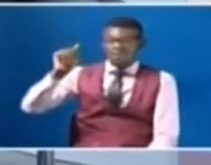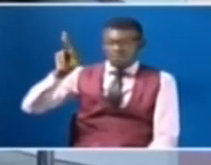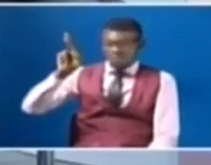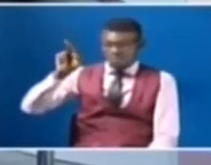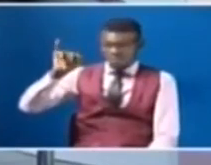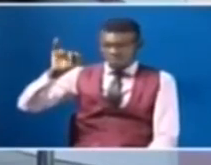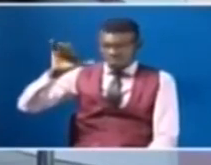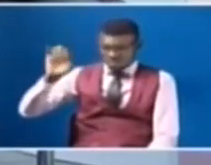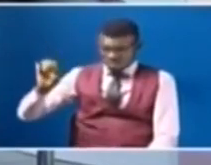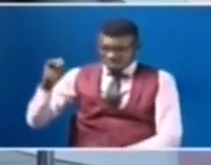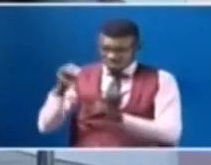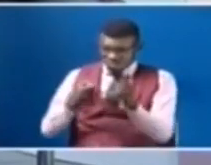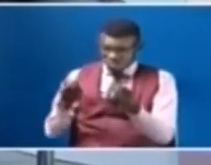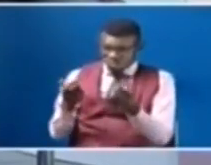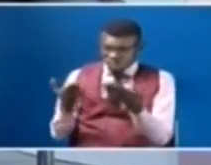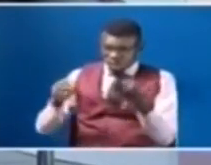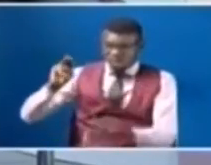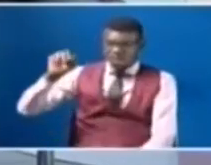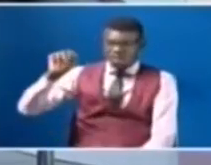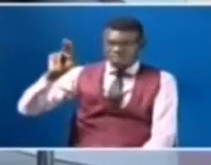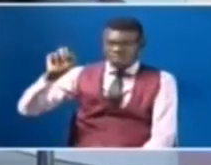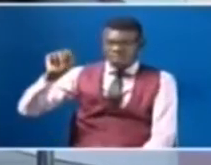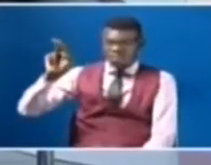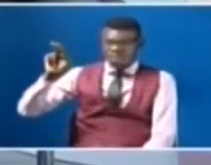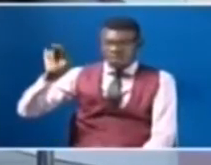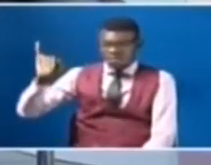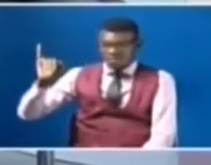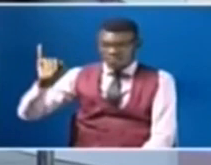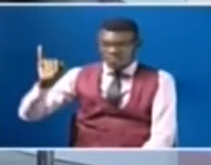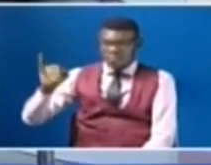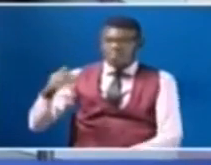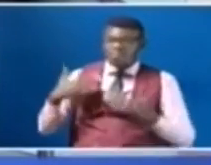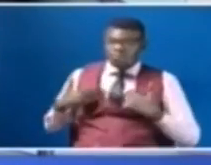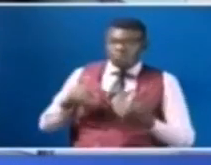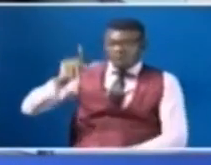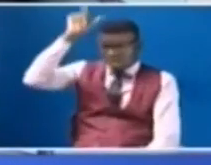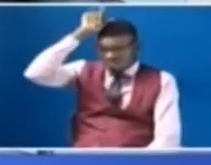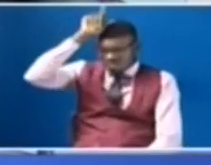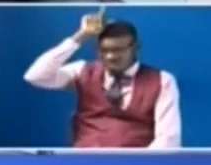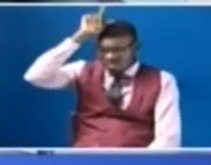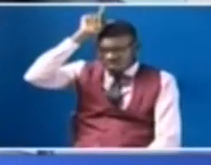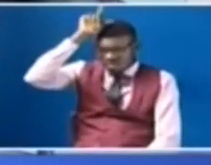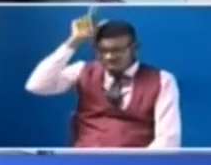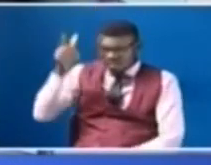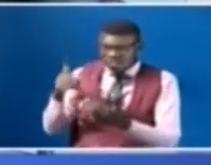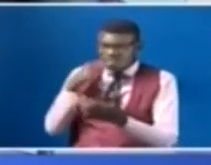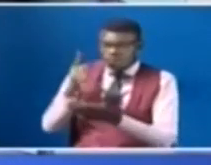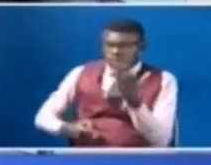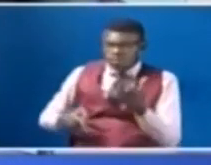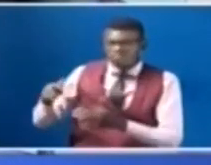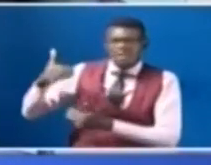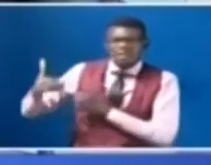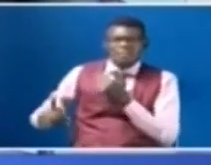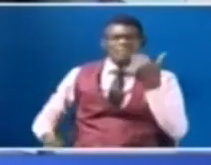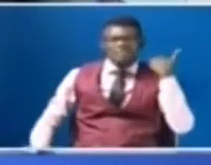cha Manani eneo bunge la Sirisia ametakiwa na wanakijiji kuwa jirani, ametajwa na wanakijiji kwamba ni jirani